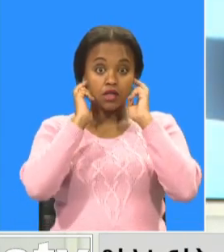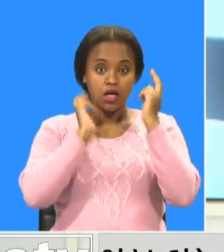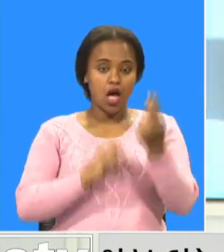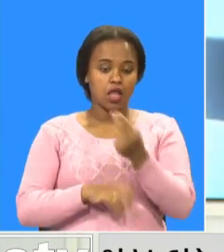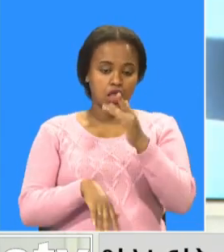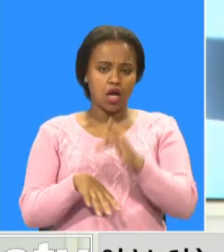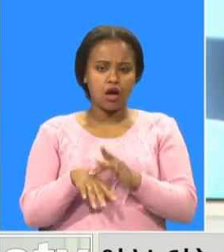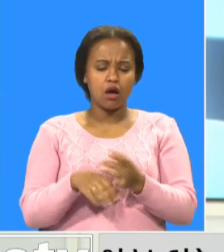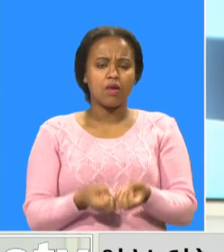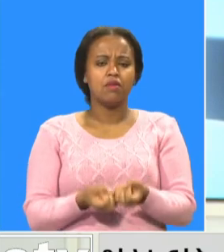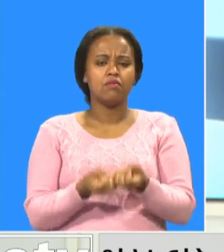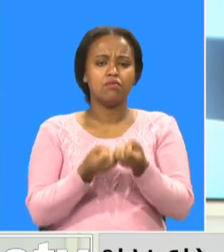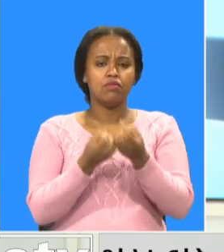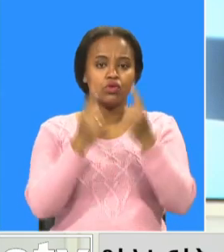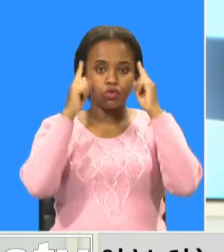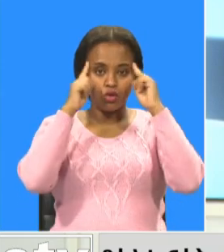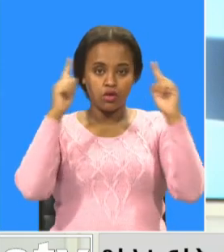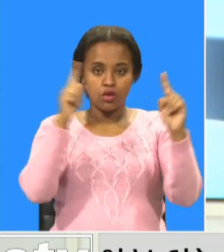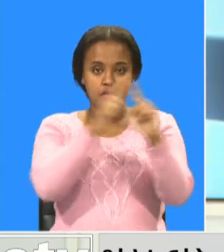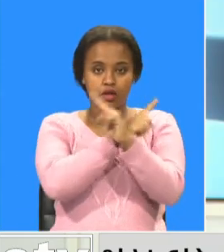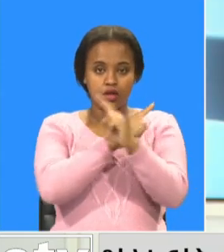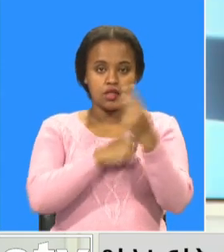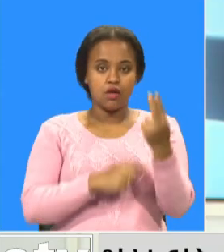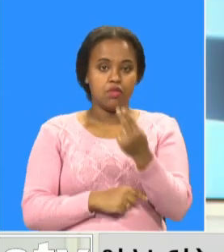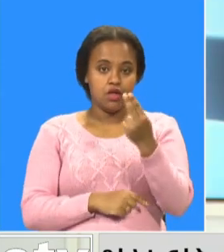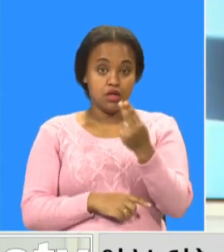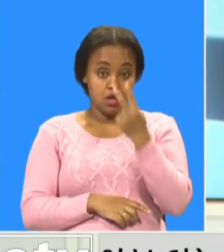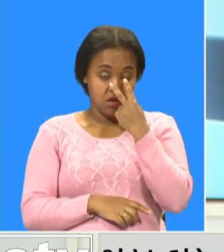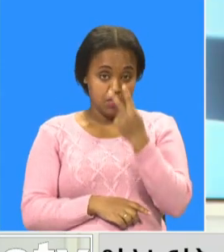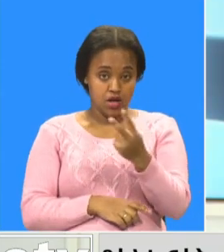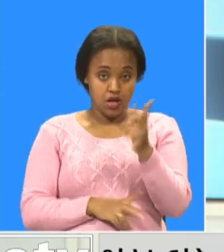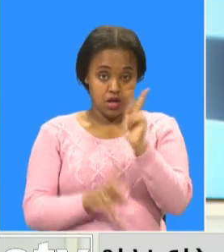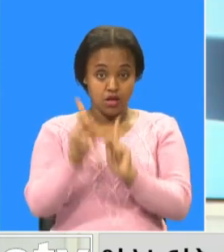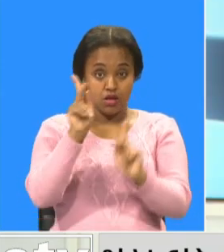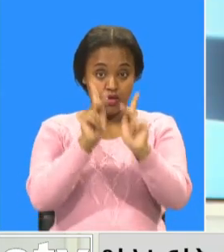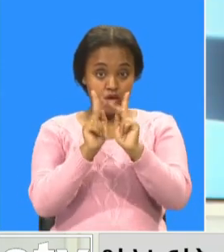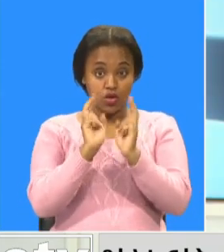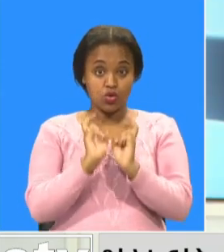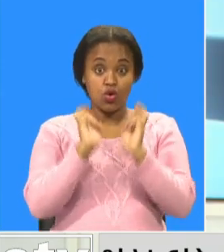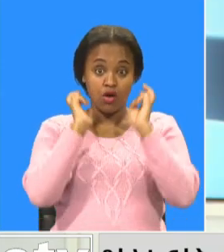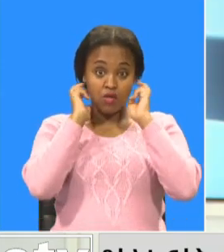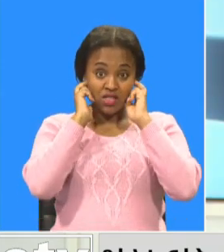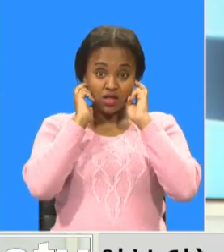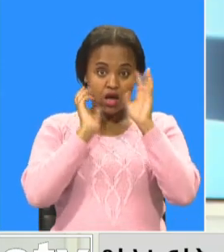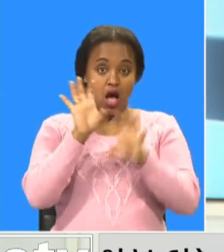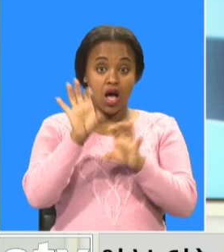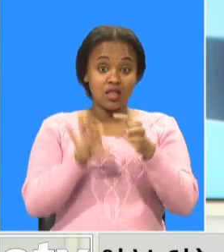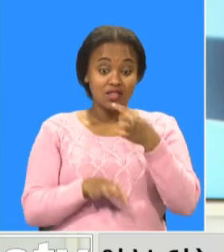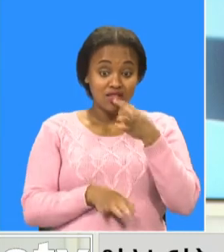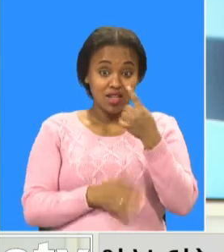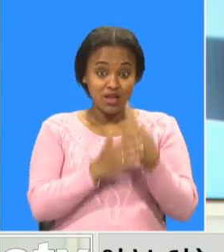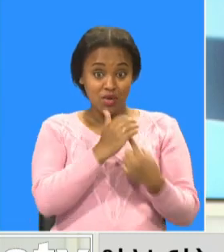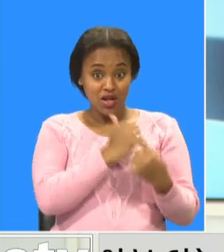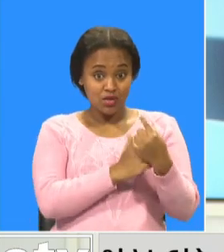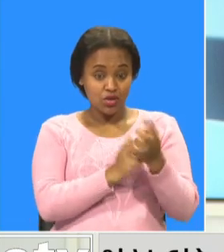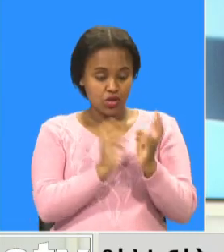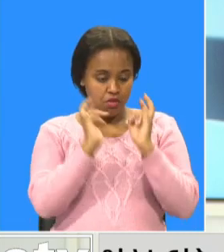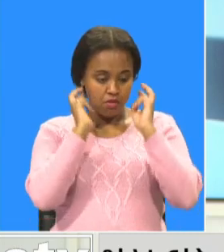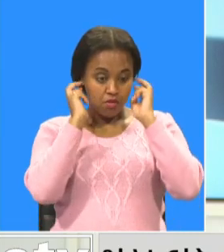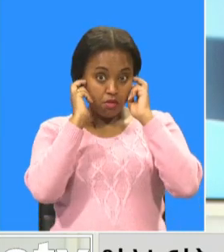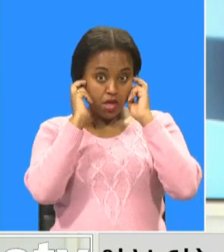የተዛባ አጠቃቀም እናያለን። ህብረተሰቡ ማስክ አድርግስ ስለተባለ ብቻ ማስክ